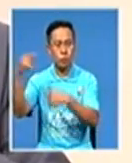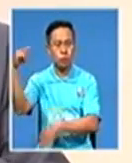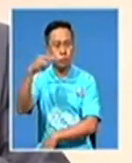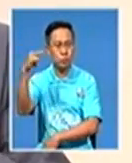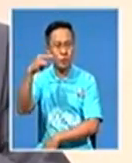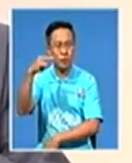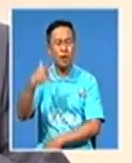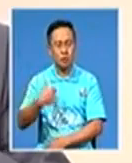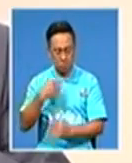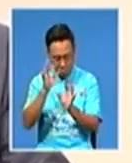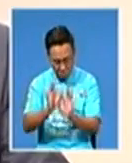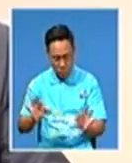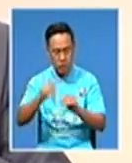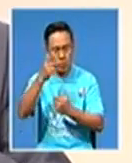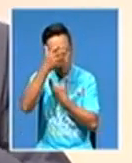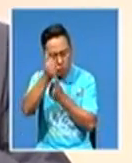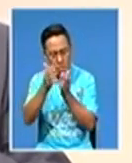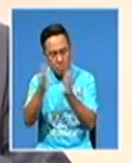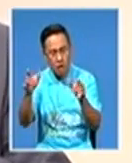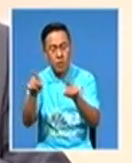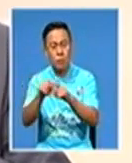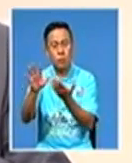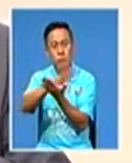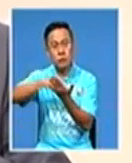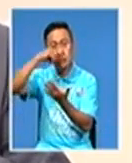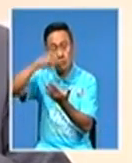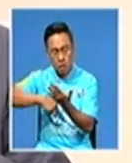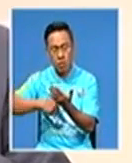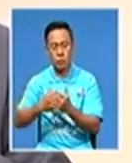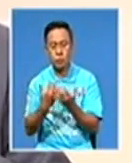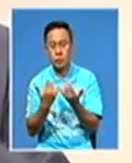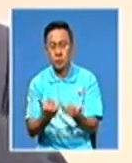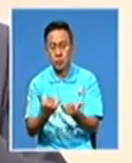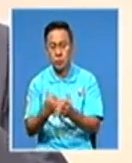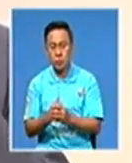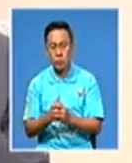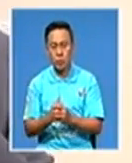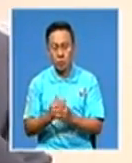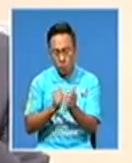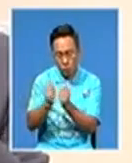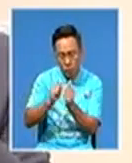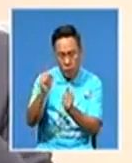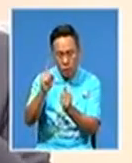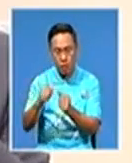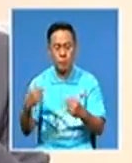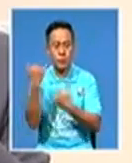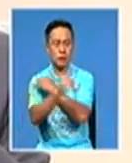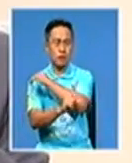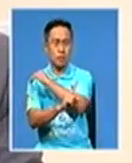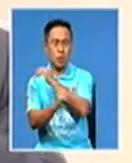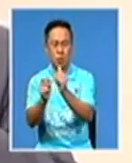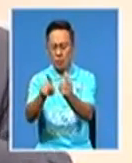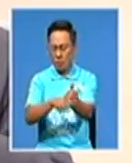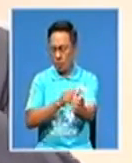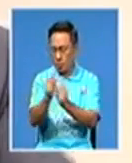สาหกรรมยานนี่น่าสนใจมากนะฮะเพราะประเทศไทยเนี่ยต้องบอกว่าเราก็เป็นคู่แข่งกับสิงคโปร์ละในการ